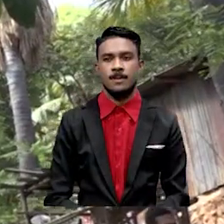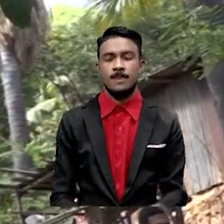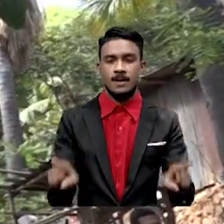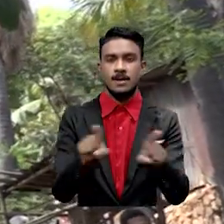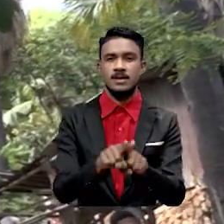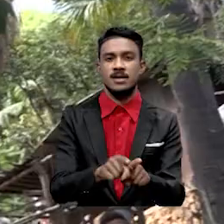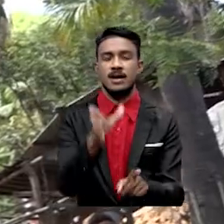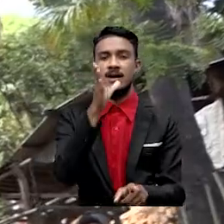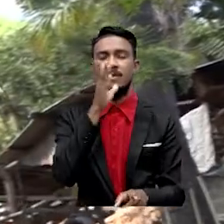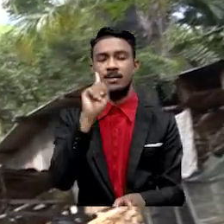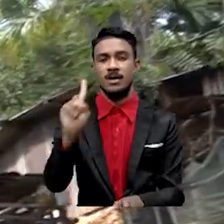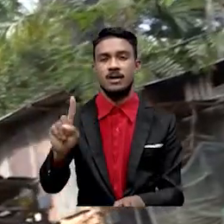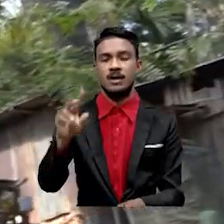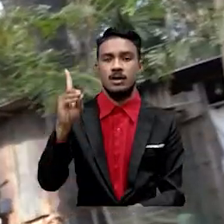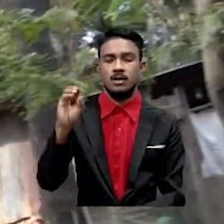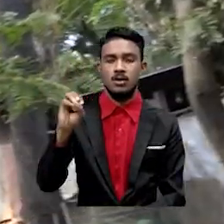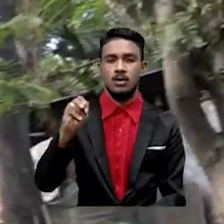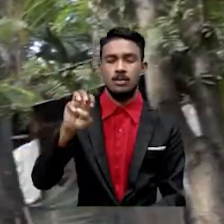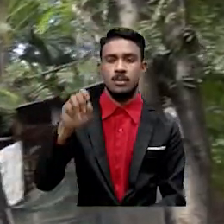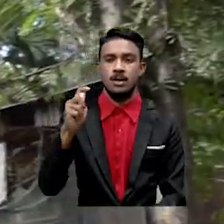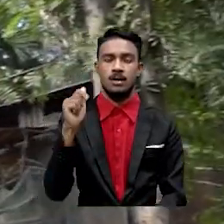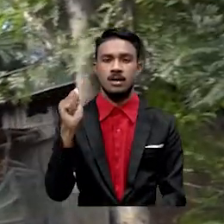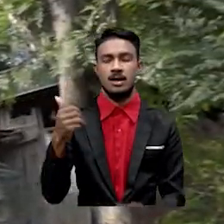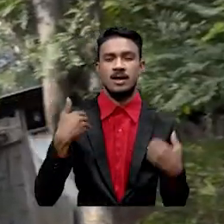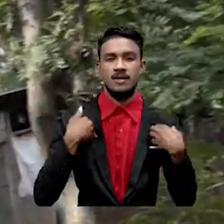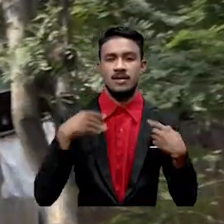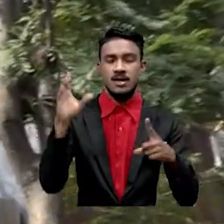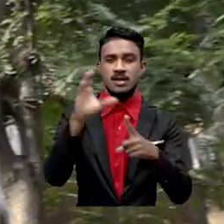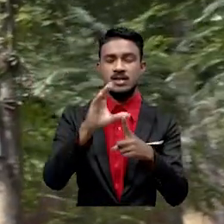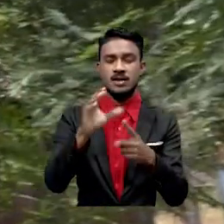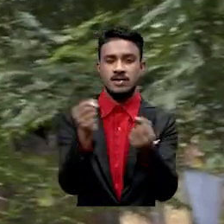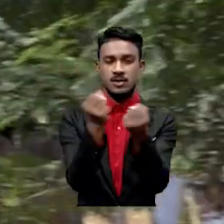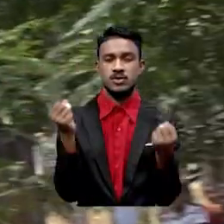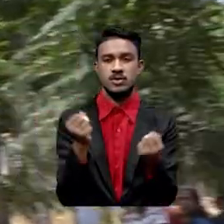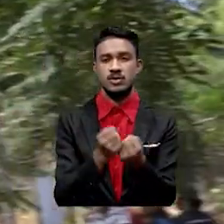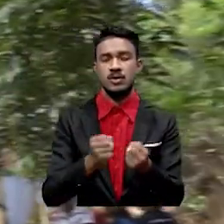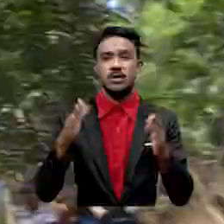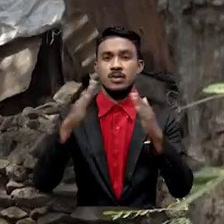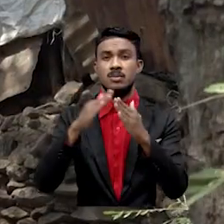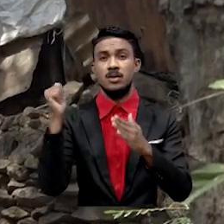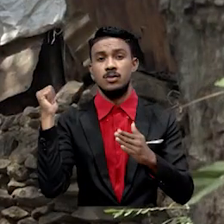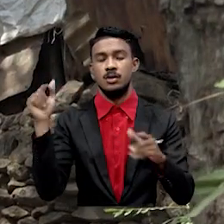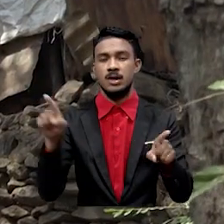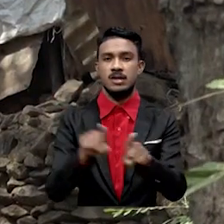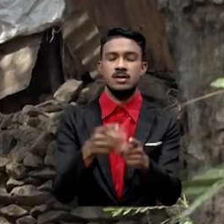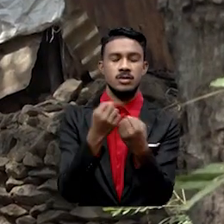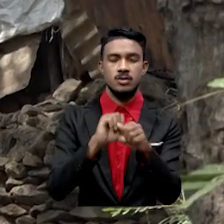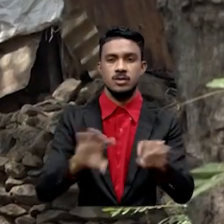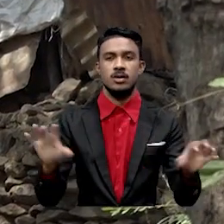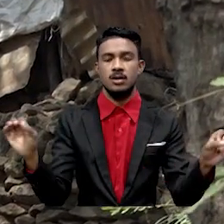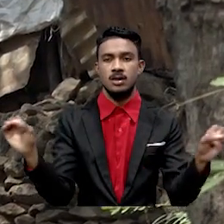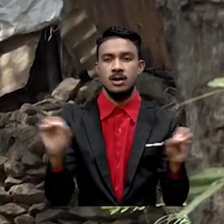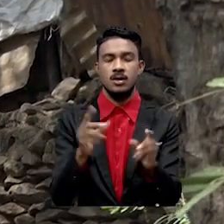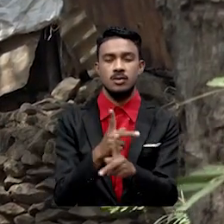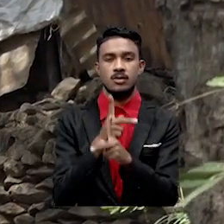Hanesan inan faluk daw meta nebe hela kedan ia autoridade lokal ida ni uma kotuk sente abandonado no la ia